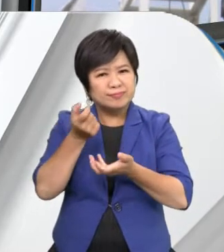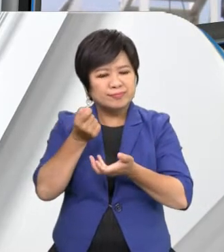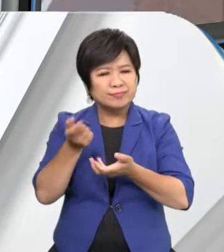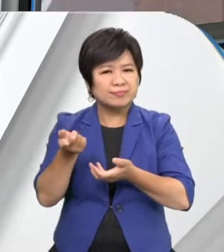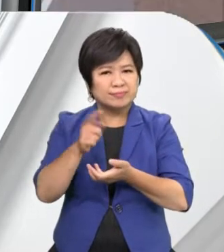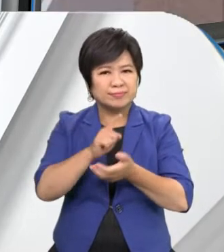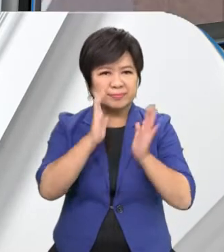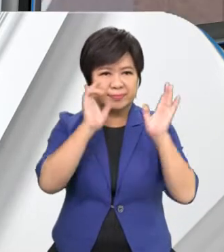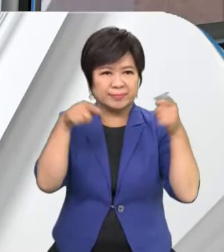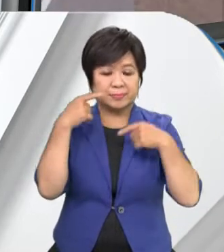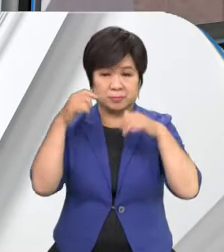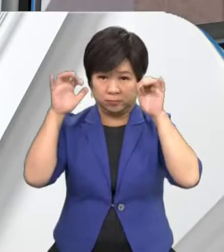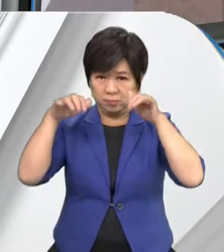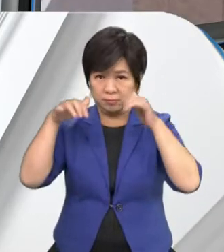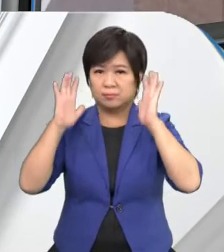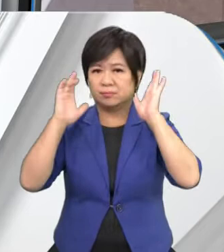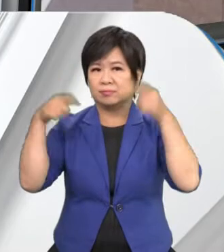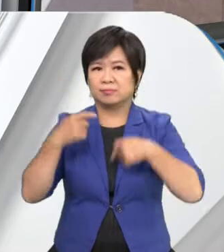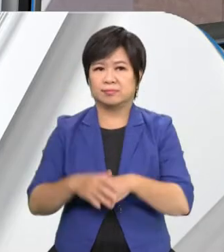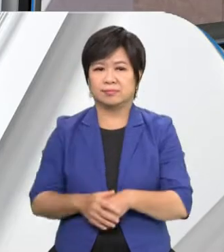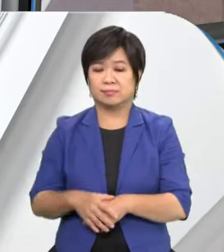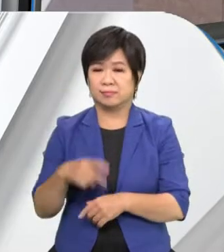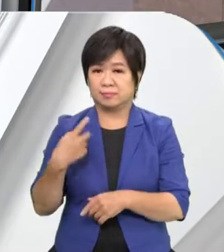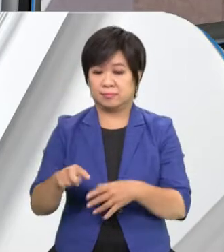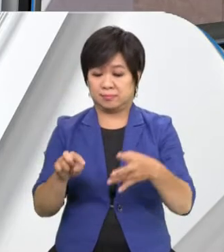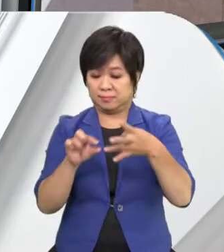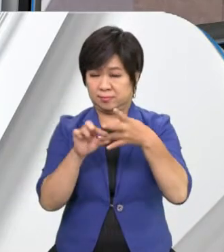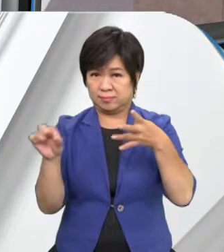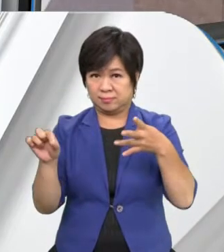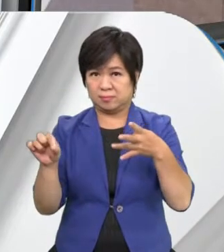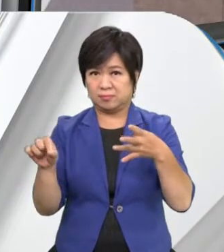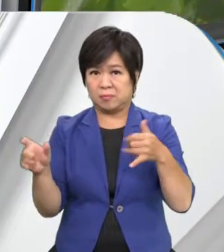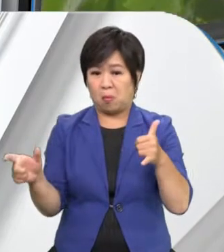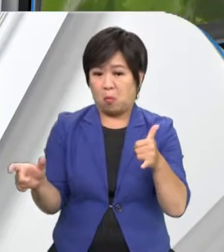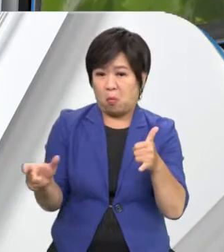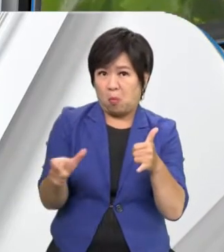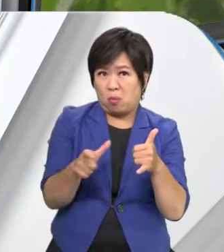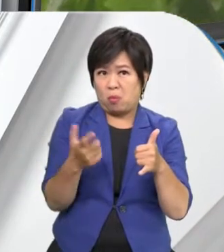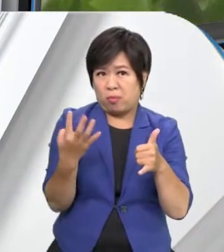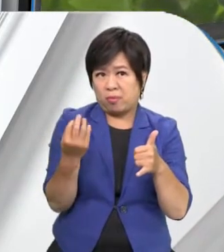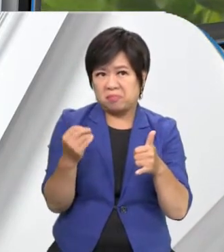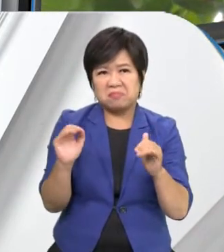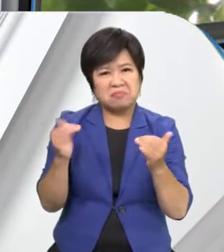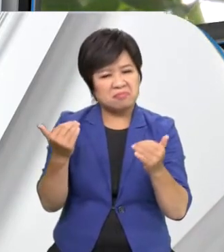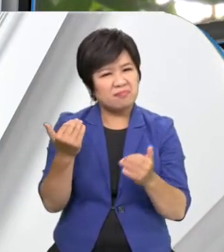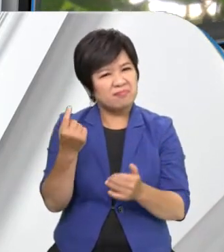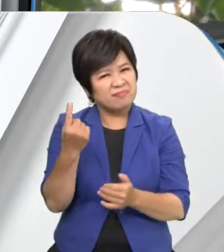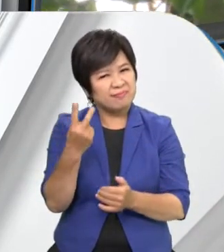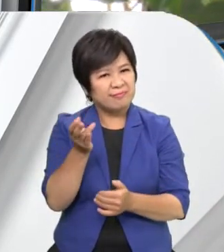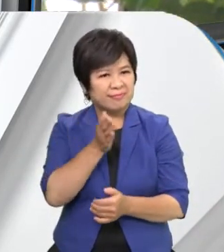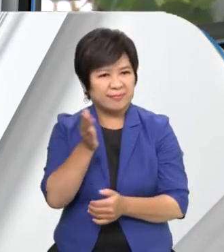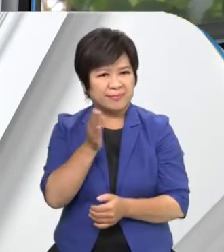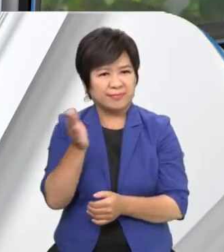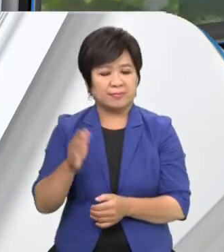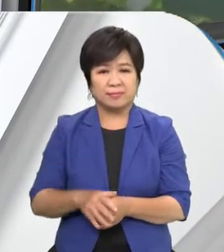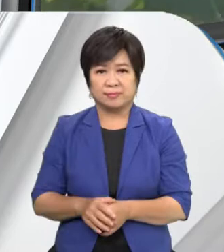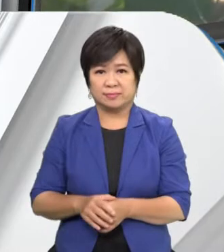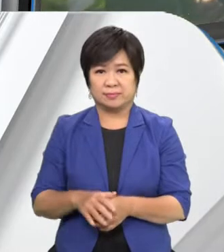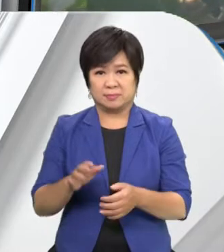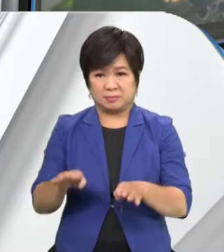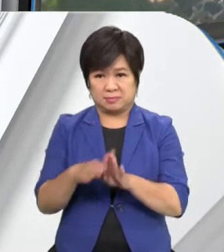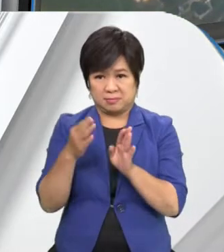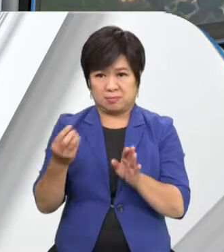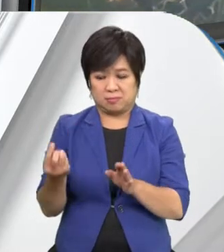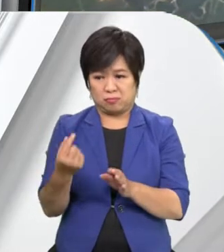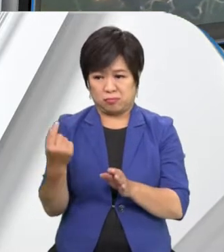落个水也算正常。南极方面，秋天会侵袭台湾的风采，按算至少有一到两周。同时，